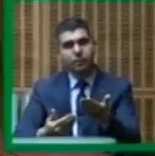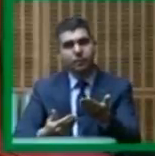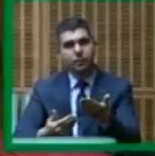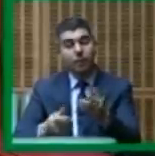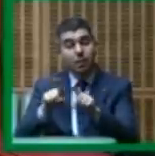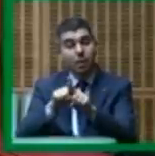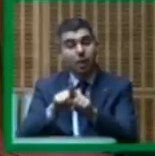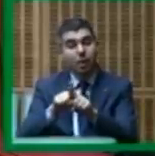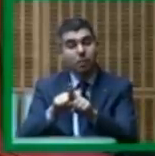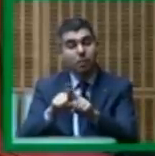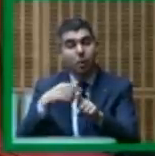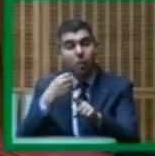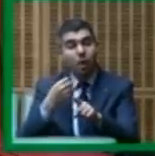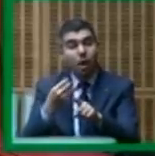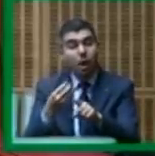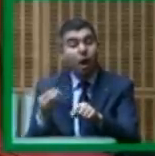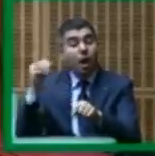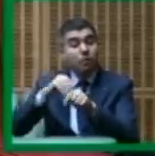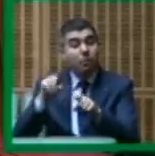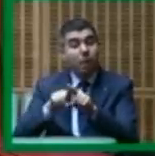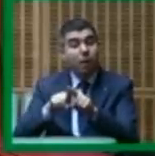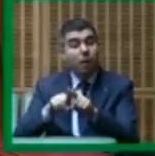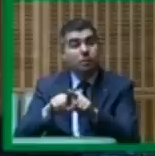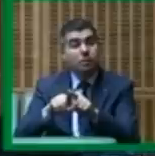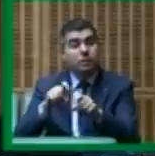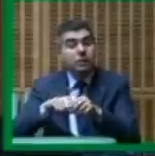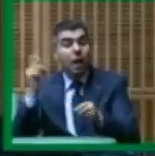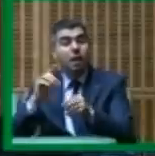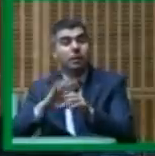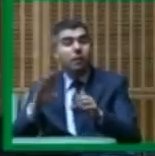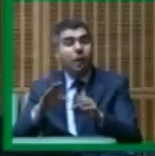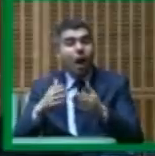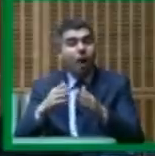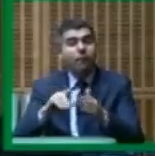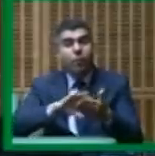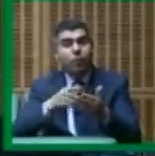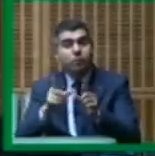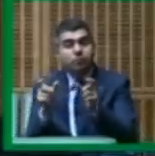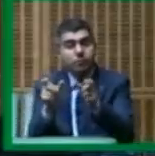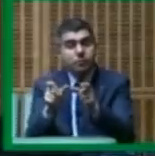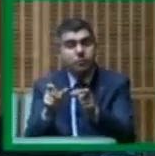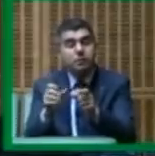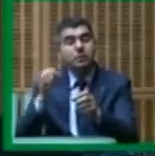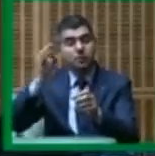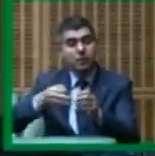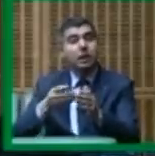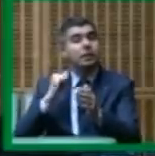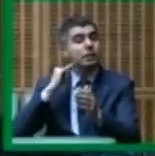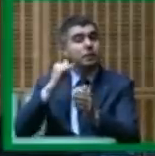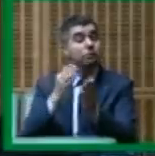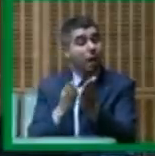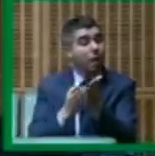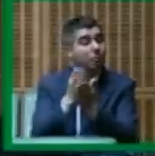ولكن مازال اوني با سورتي دو لوبرج، باقي خصنا نزيدوا وكل حاجه اللي كتعتبروا باللي خصها دار وقلتوها